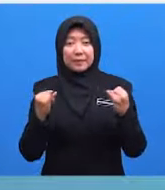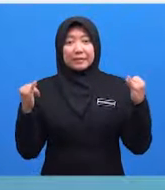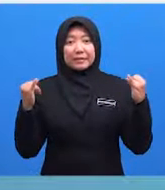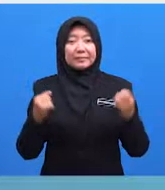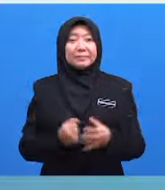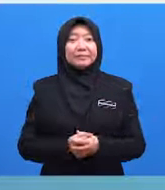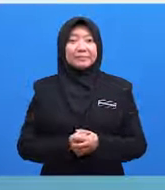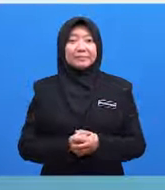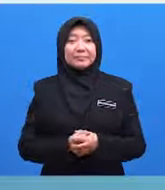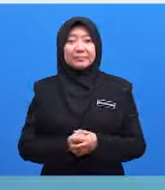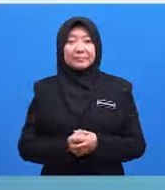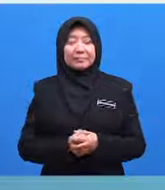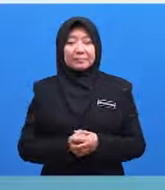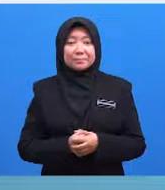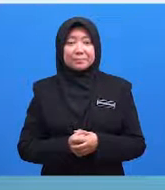spaghetti?